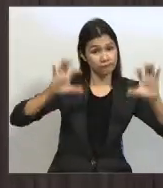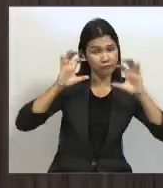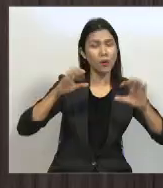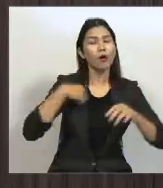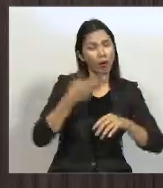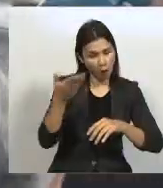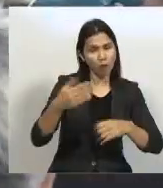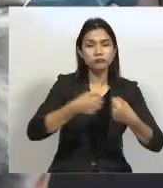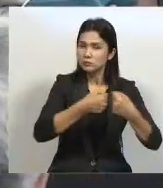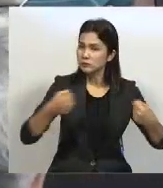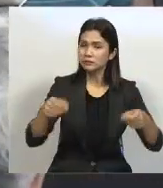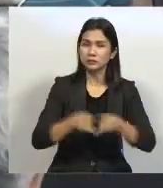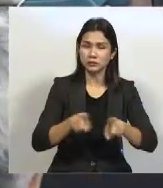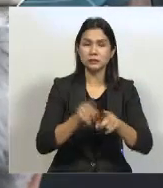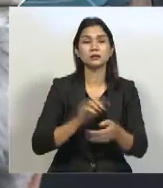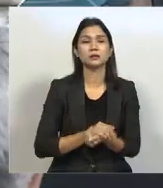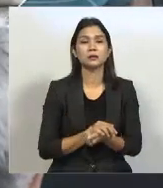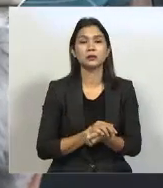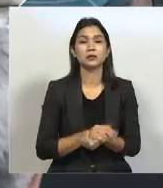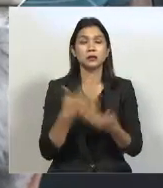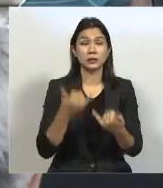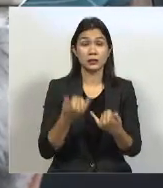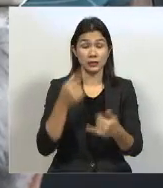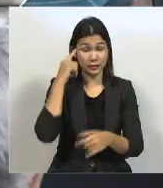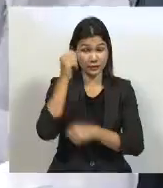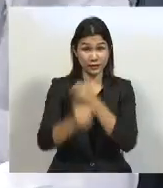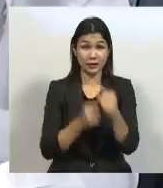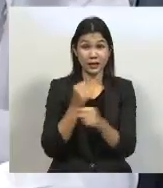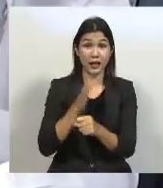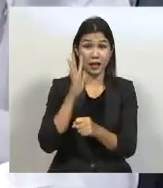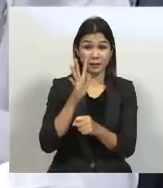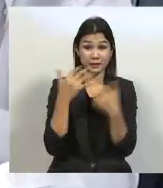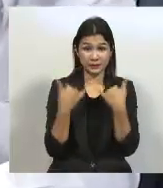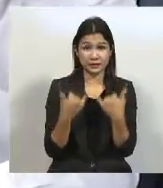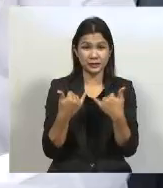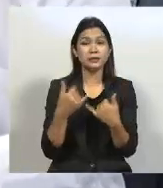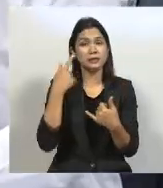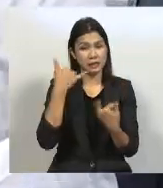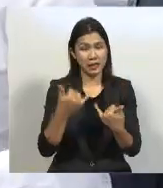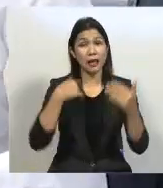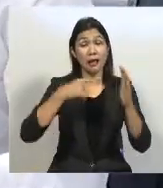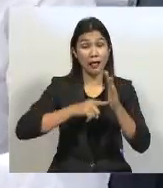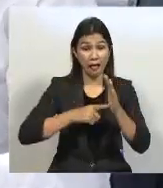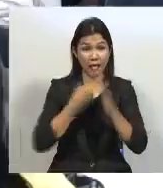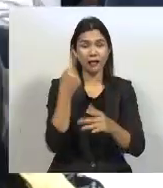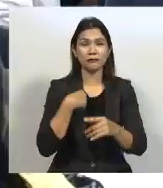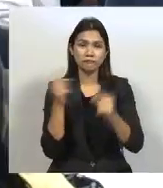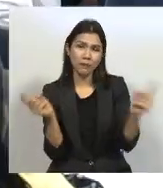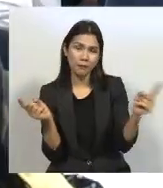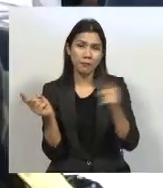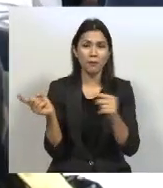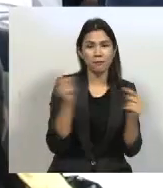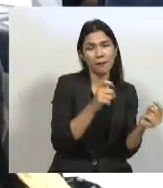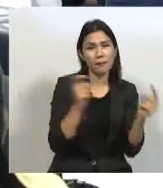ก็จะต้องขอเพิ่มด้วยอย่างไรก็ตามในรอบระยะเวลา5ปีในครั้งนี้เนี่ยก็ถือเป็นครั้งแรกนะคะที่มีการซักถ